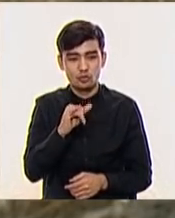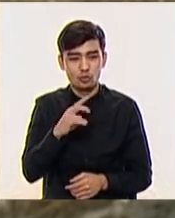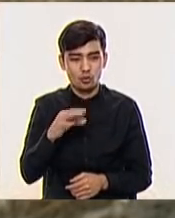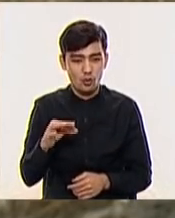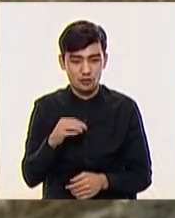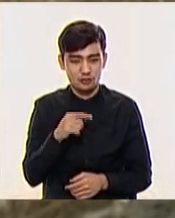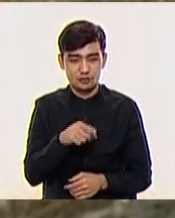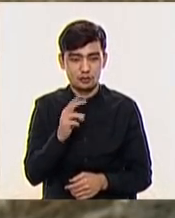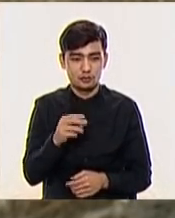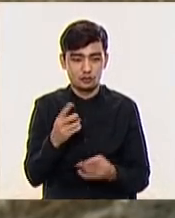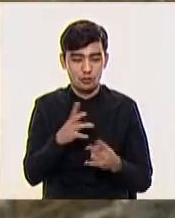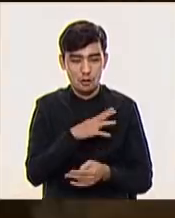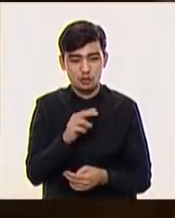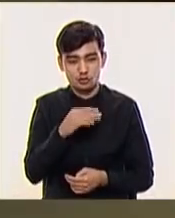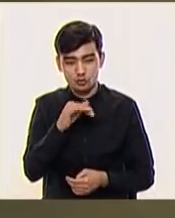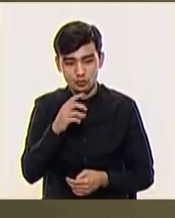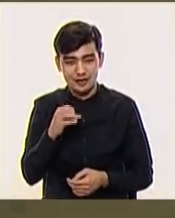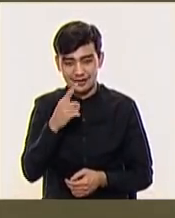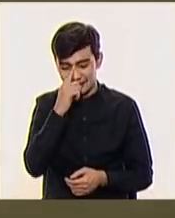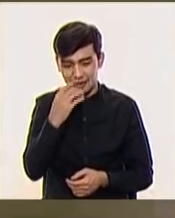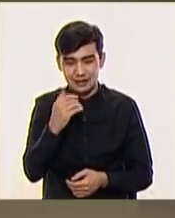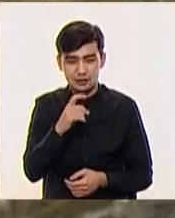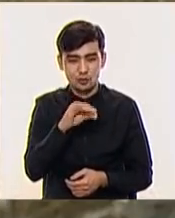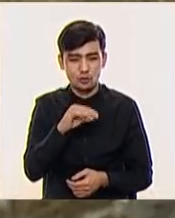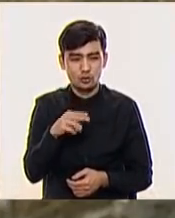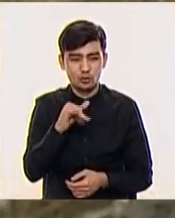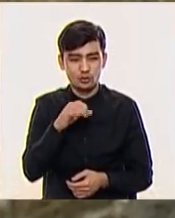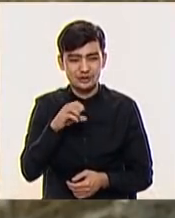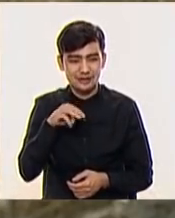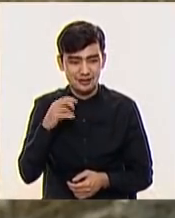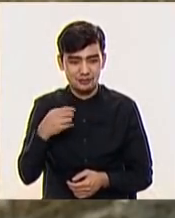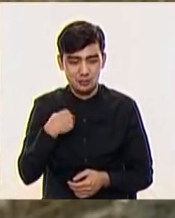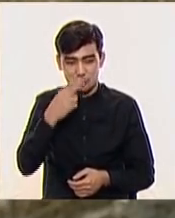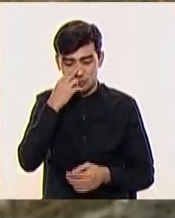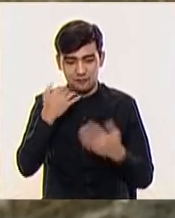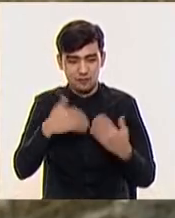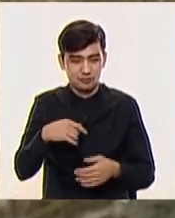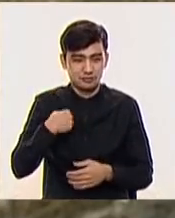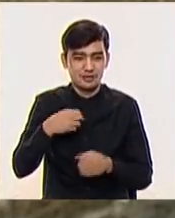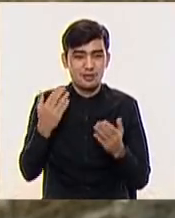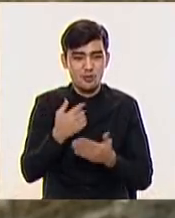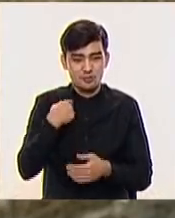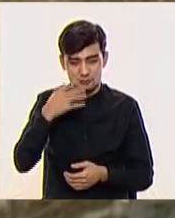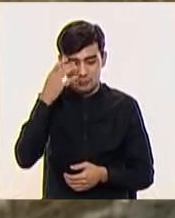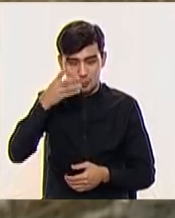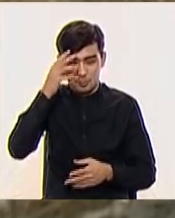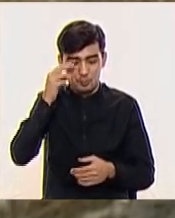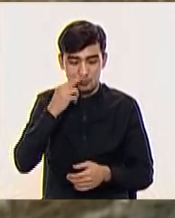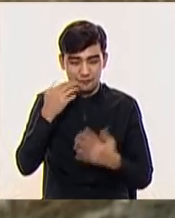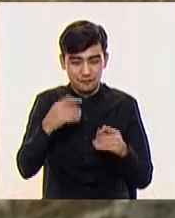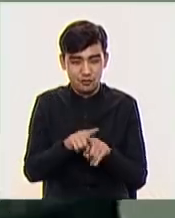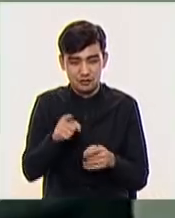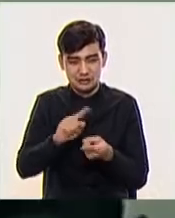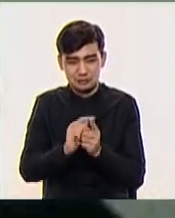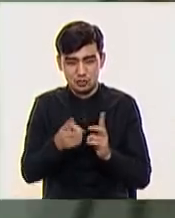Қытайша Джунго ғой. Индия деген Хиндустан болады. Тілімізге еніп кеткен, кіріп кеткен, миымызға сіңіп кеткен. Сонда сөздерді